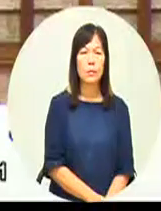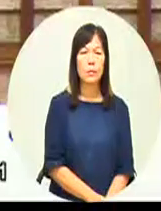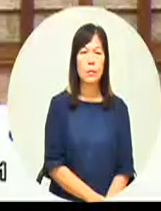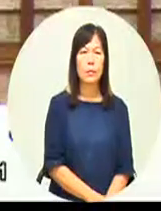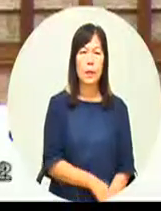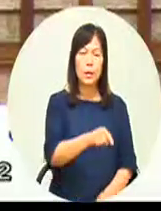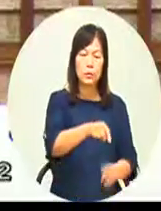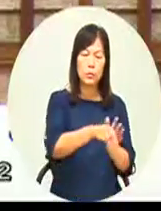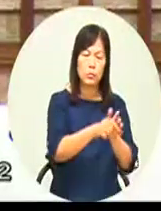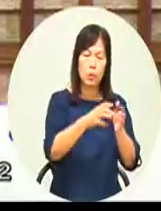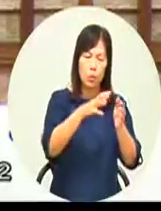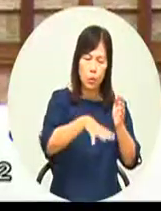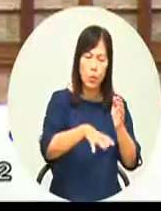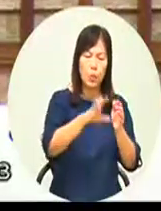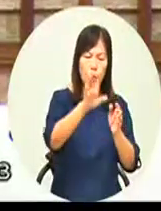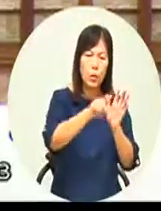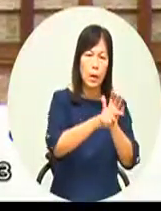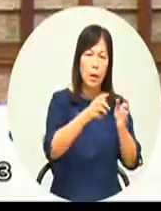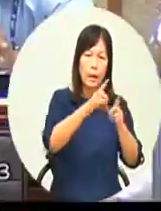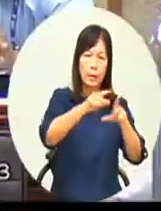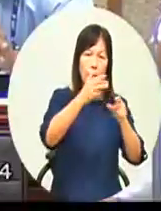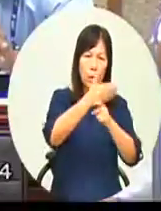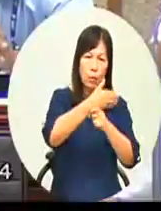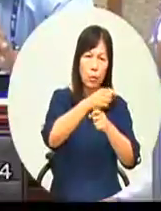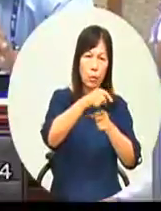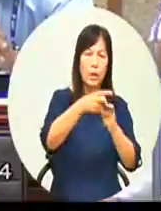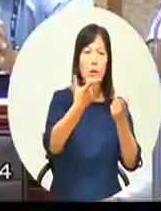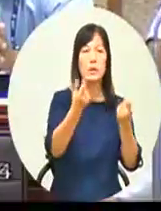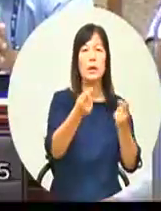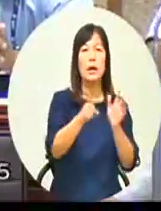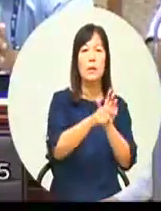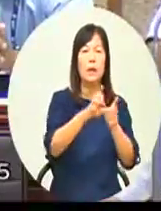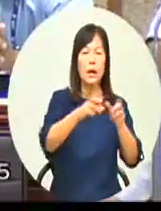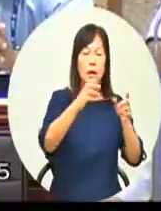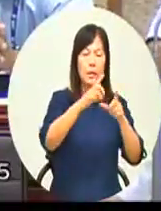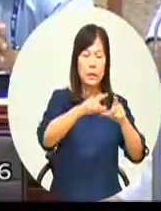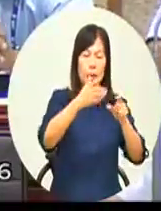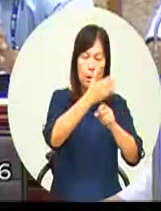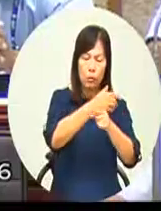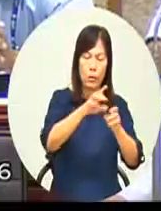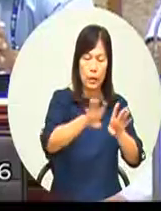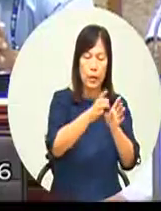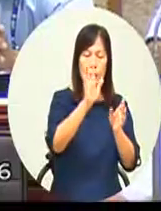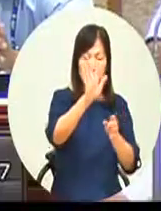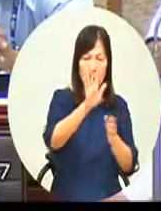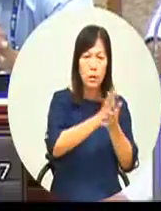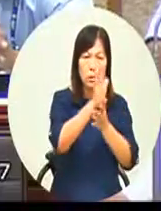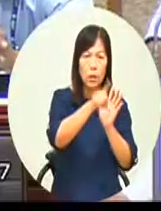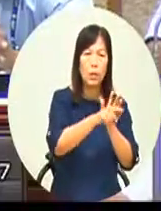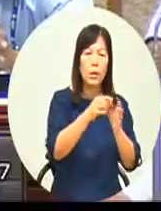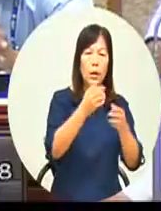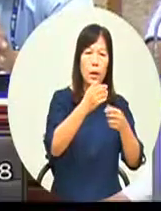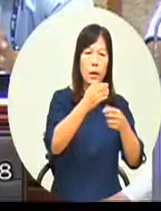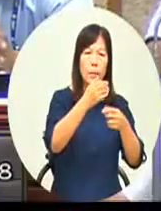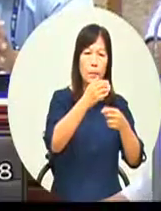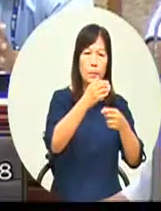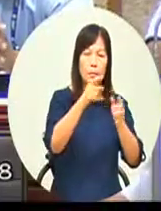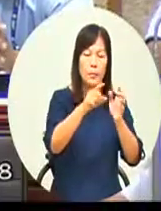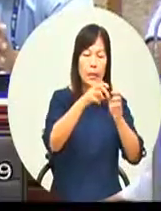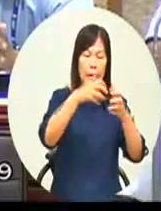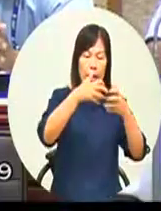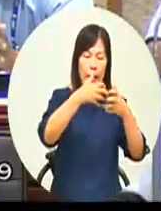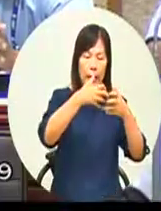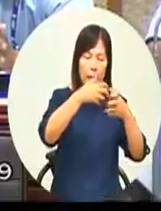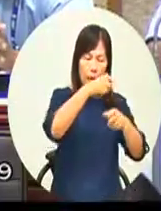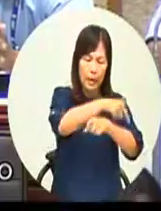们其实已经有案例，就是我们大鲁阁的部分，因为大鲁阁 哪一个案例 通车之后，大鲁阁我们南机场部分大鲁